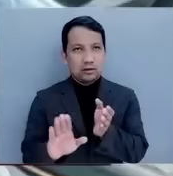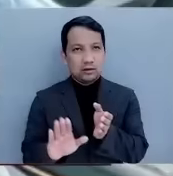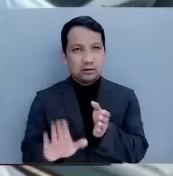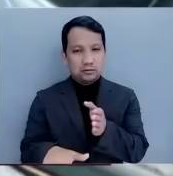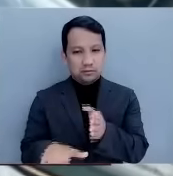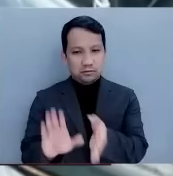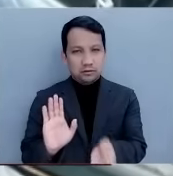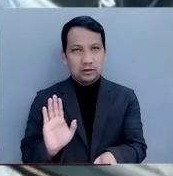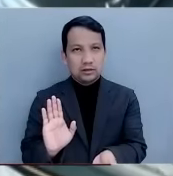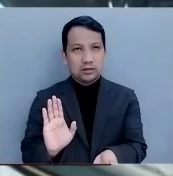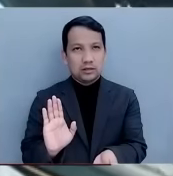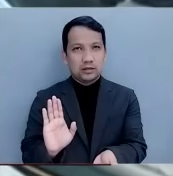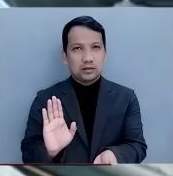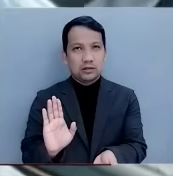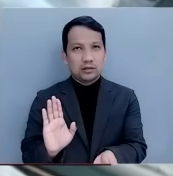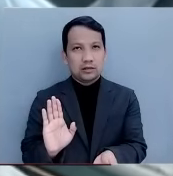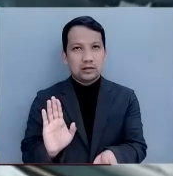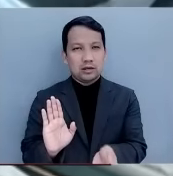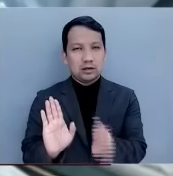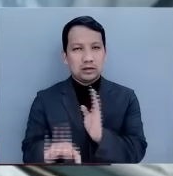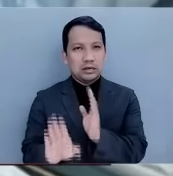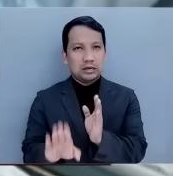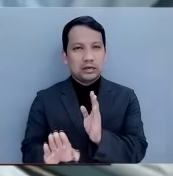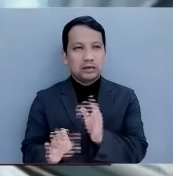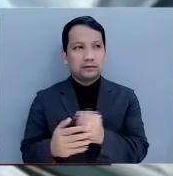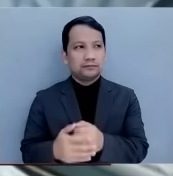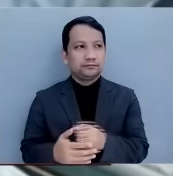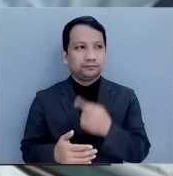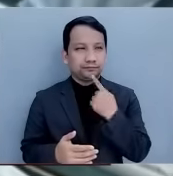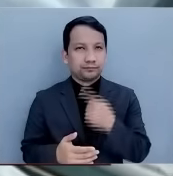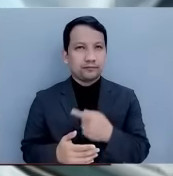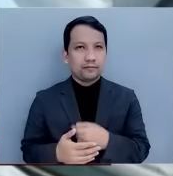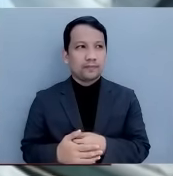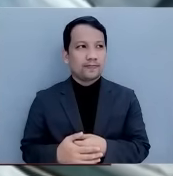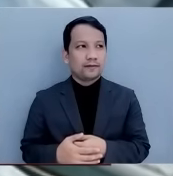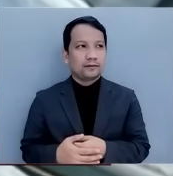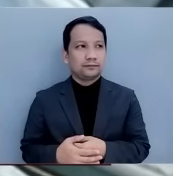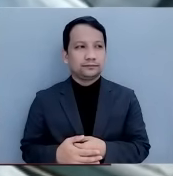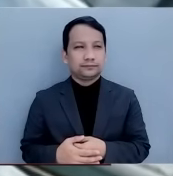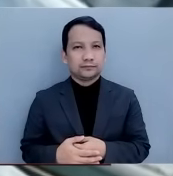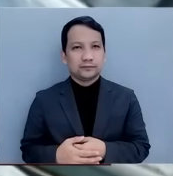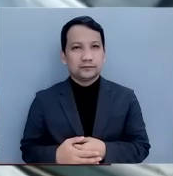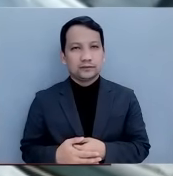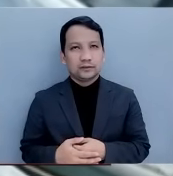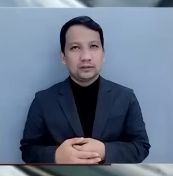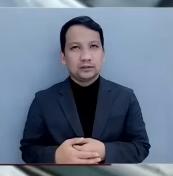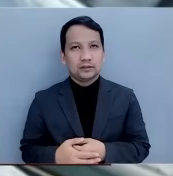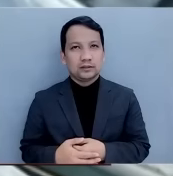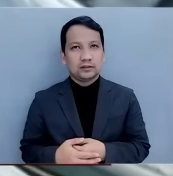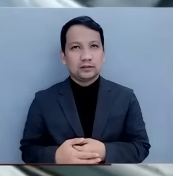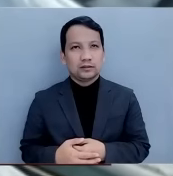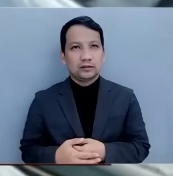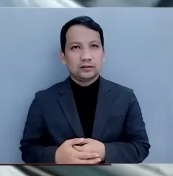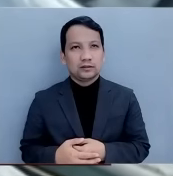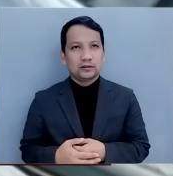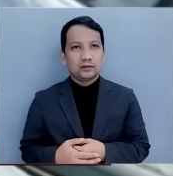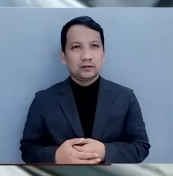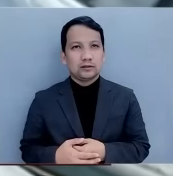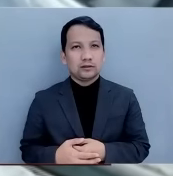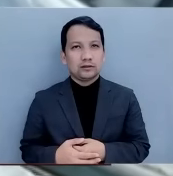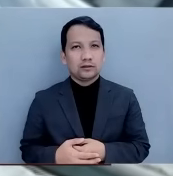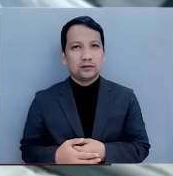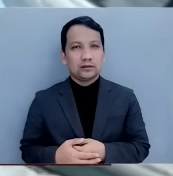Dapat naka-in na siya, yung gas. Tama yung gulong mo? Yes. So, sige, gas mo